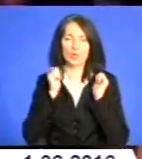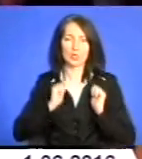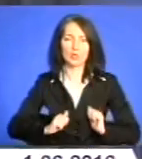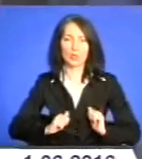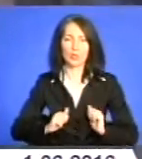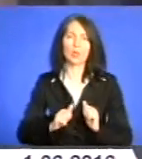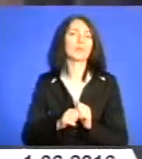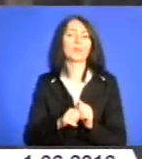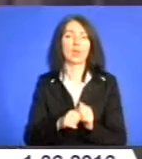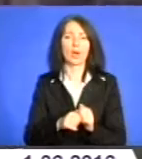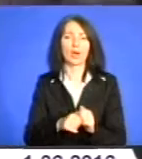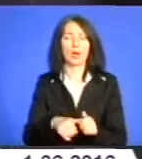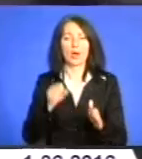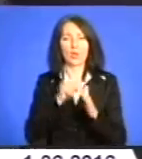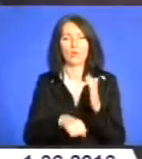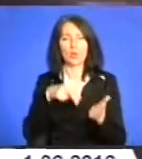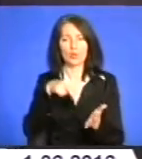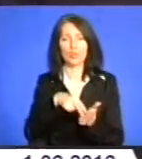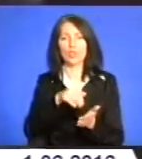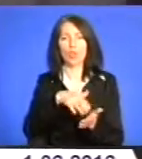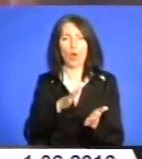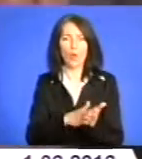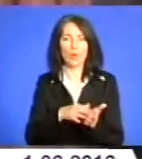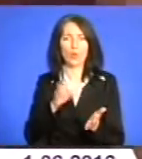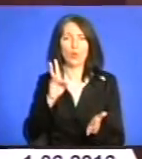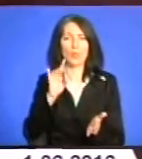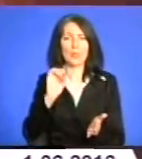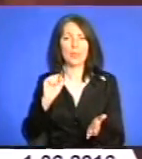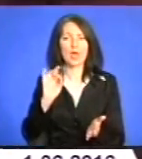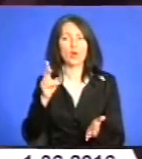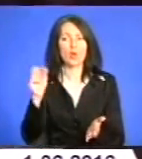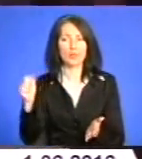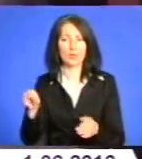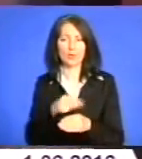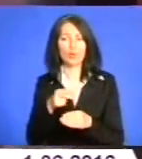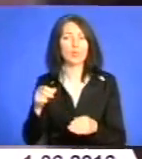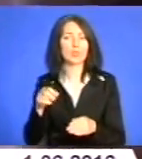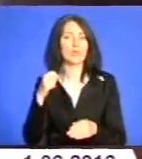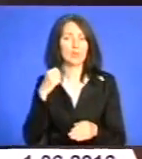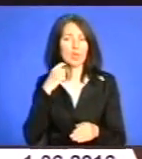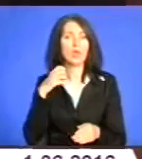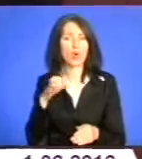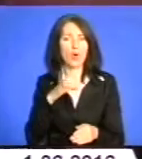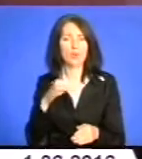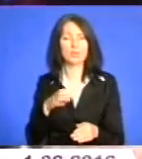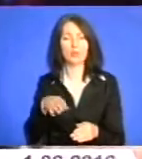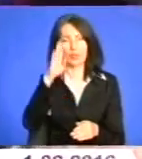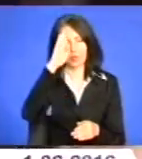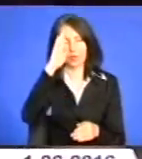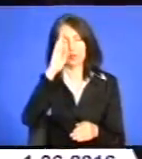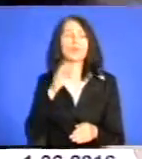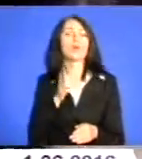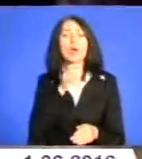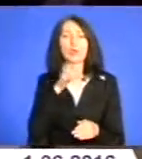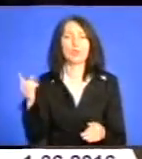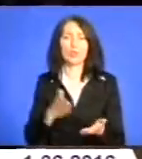обліку в наркодиспансері, лікується від алкоголізму. Окрім того, чоловіка під час проходження строкової служби в армії сильно побили, і він